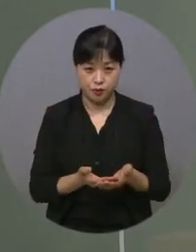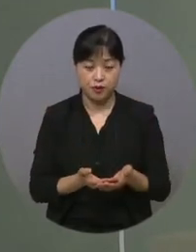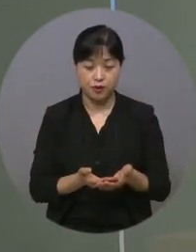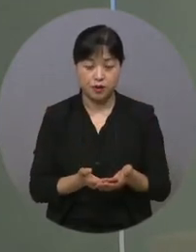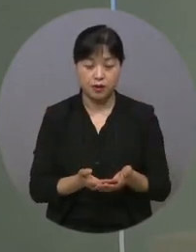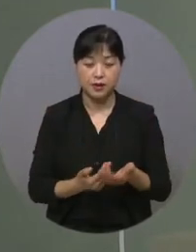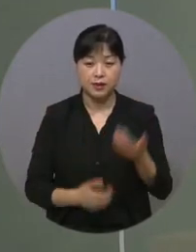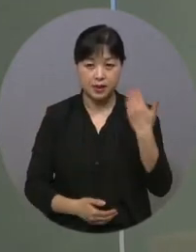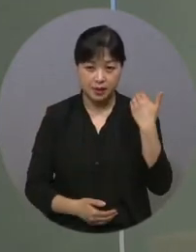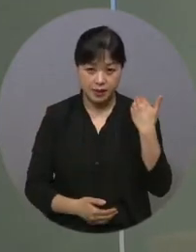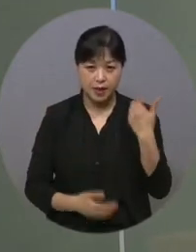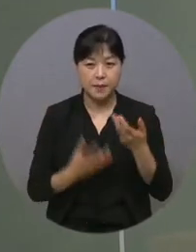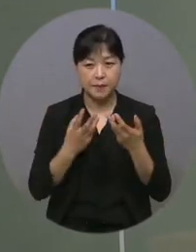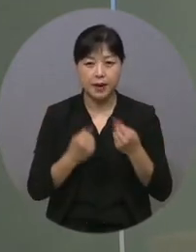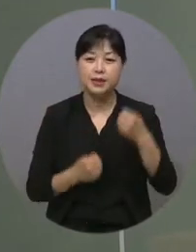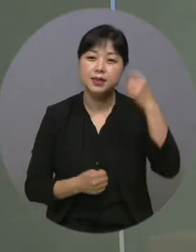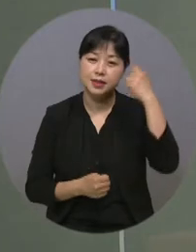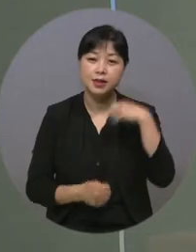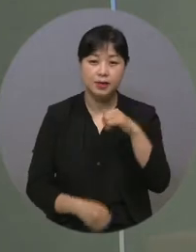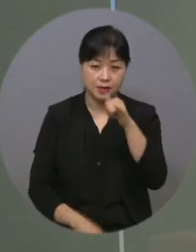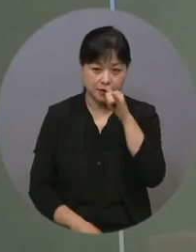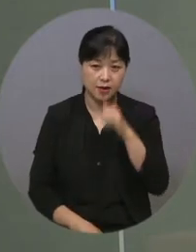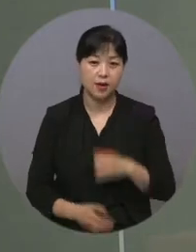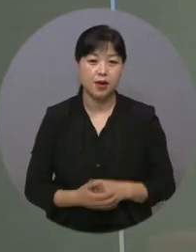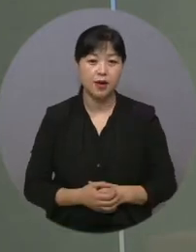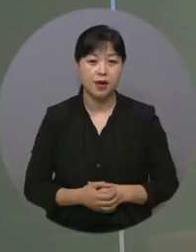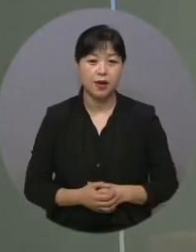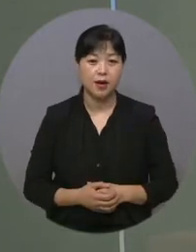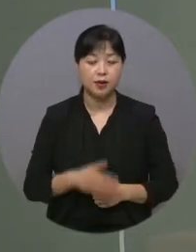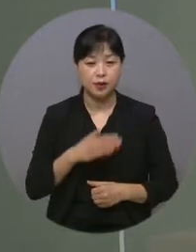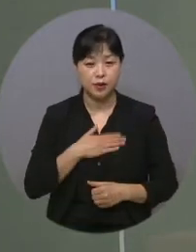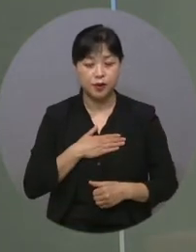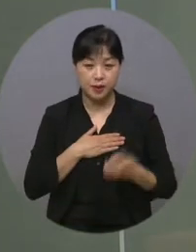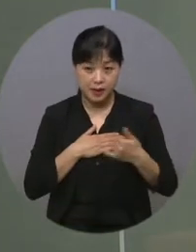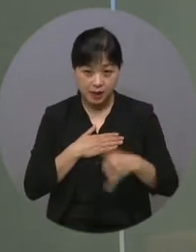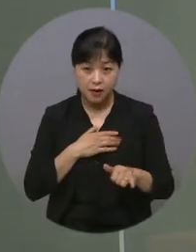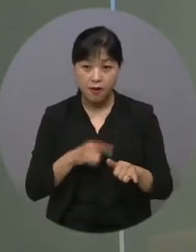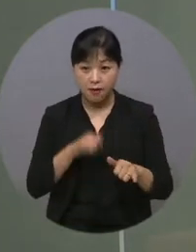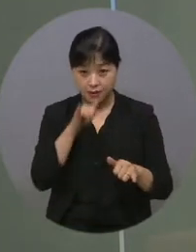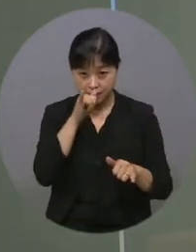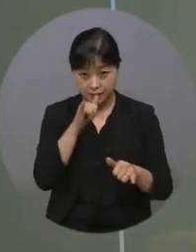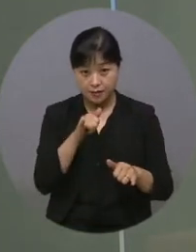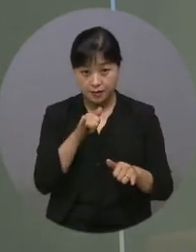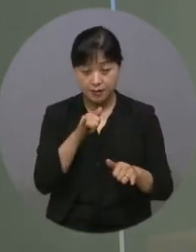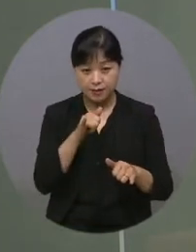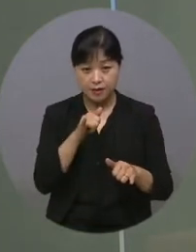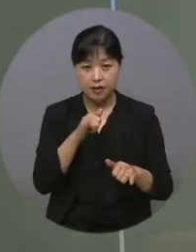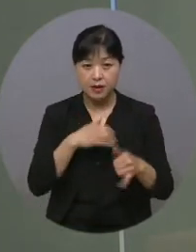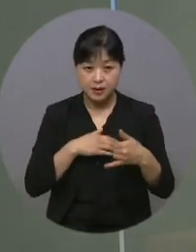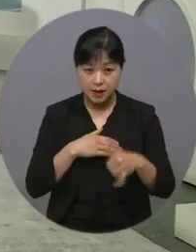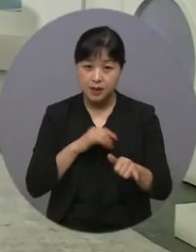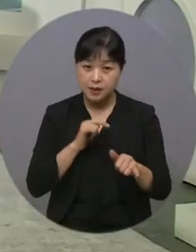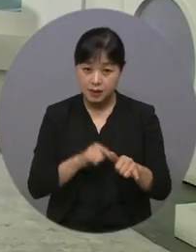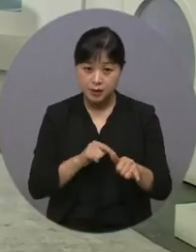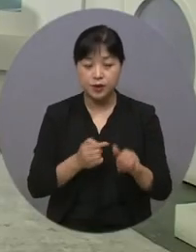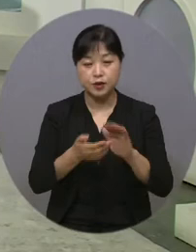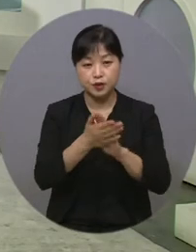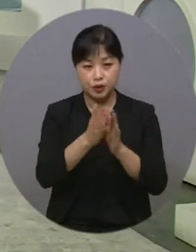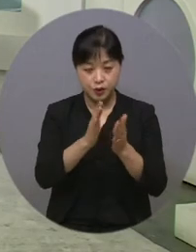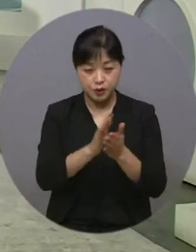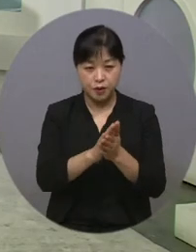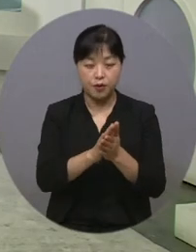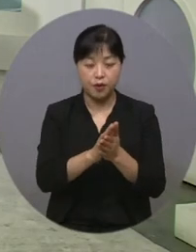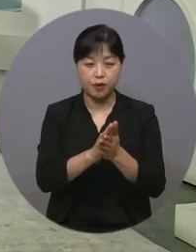요새 많이 느껴요. 저도 자식이 몇 있습니다만은 그 자식들이 그 유치원